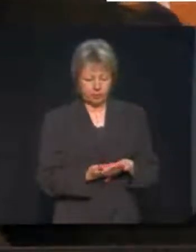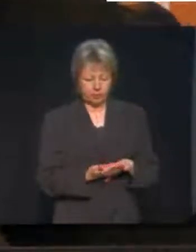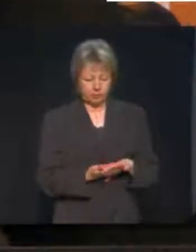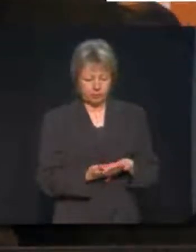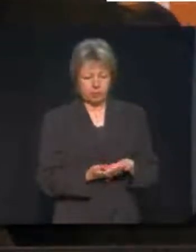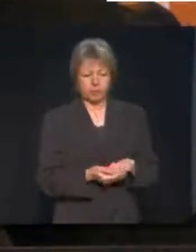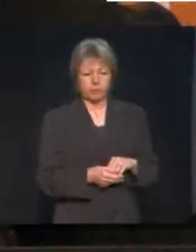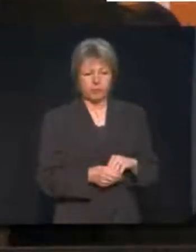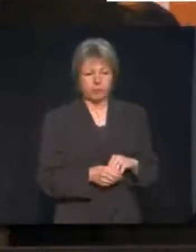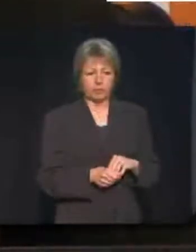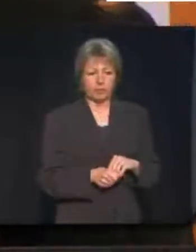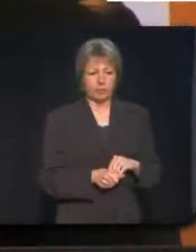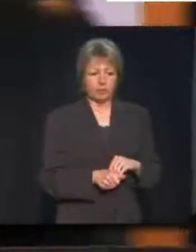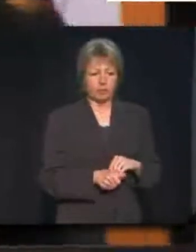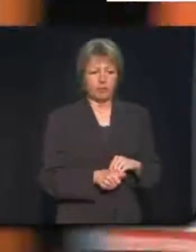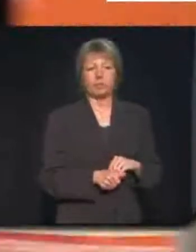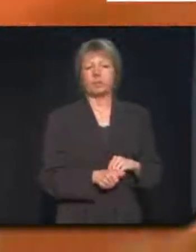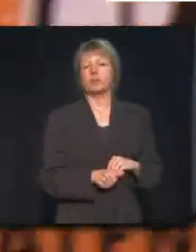so